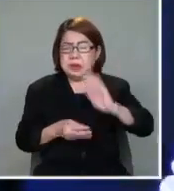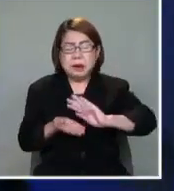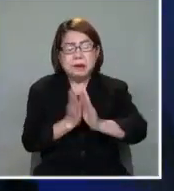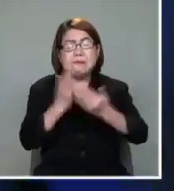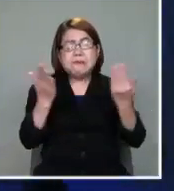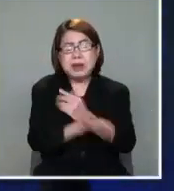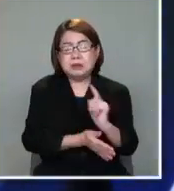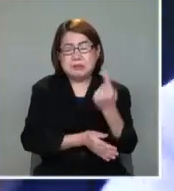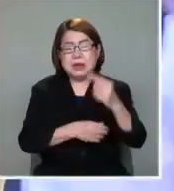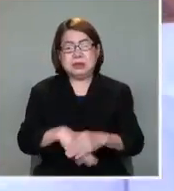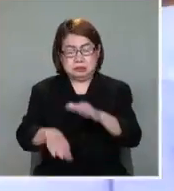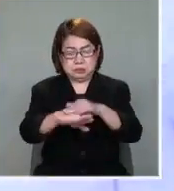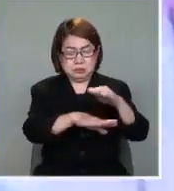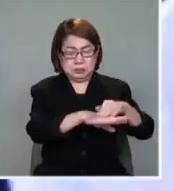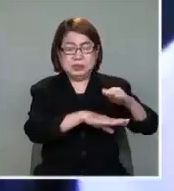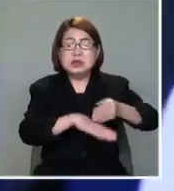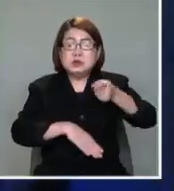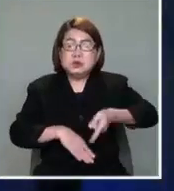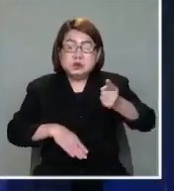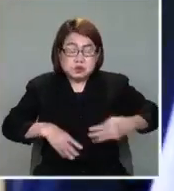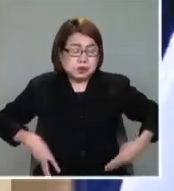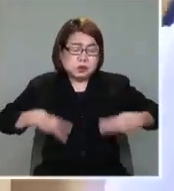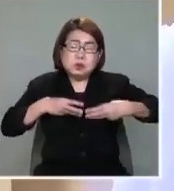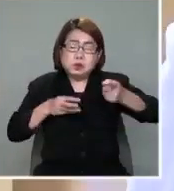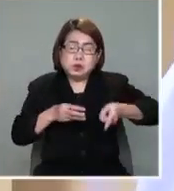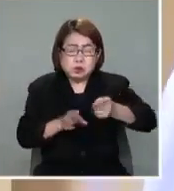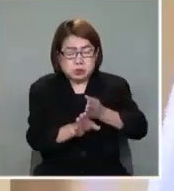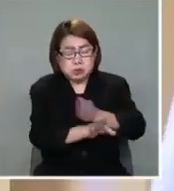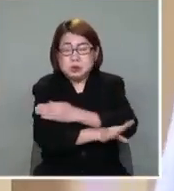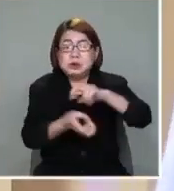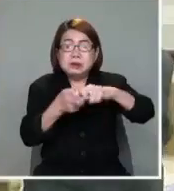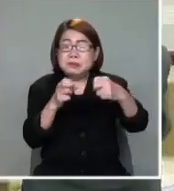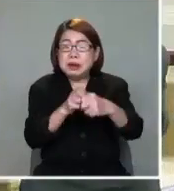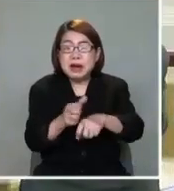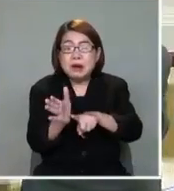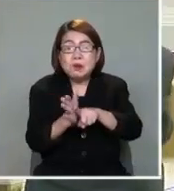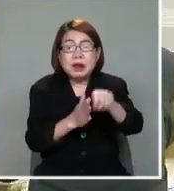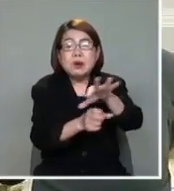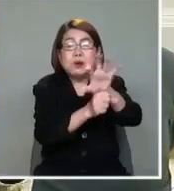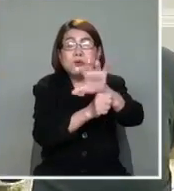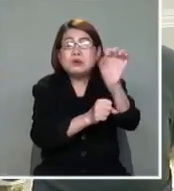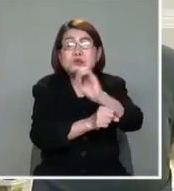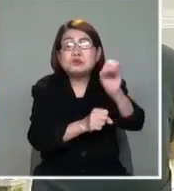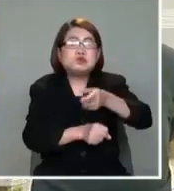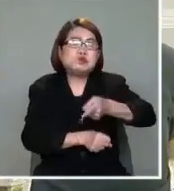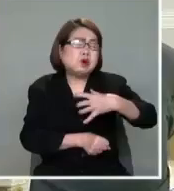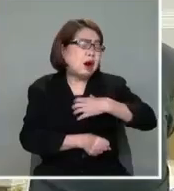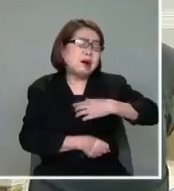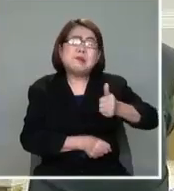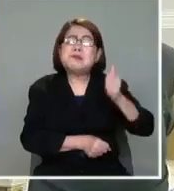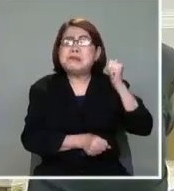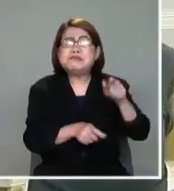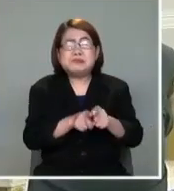าการใช้ชีวิตในรูปแบบเดิมก่อนที่จะมีสถานการระบาดของโควิด-19 เนี่ยมันคงจะเป็นไปไม่ได้แล้วนะคะ